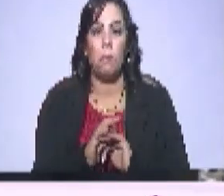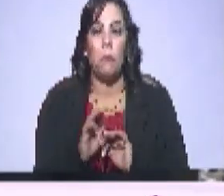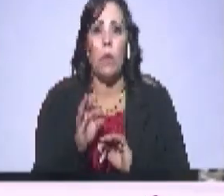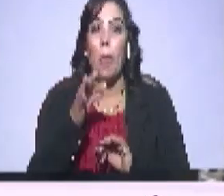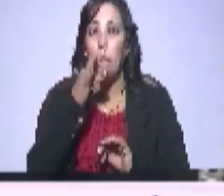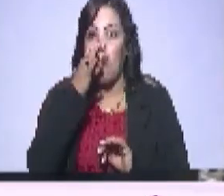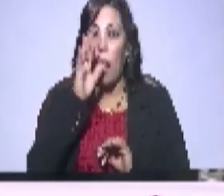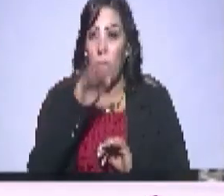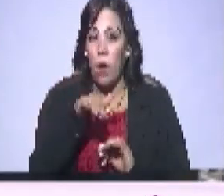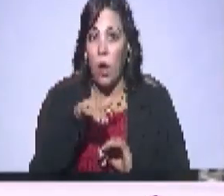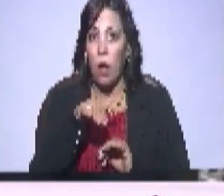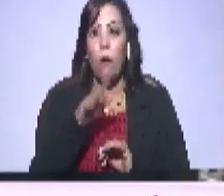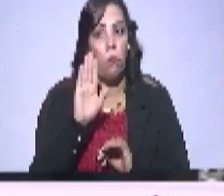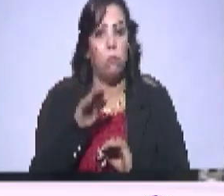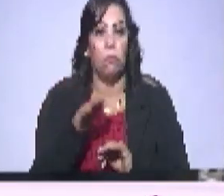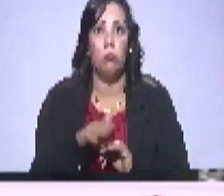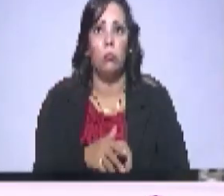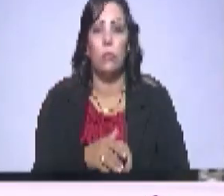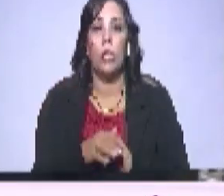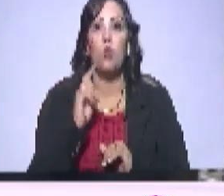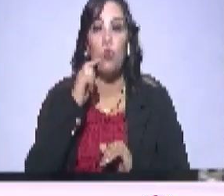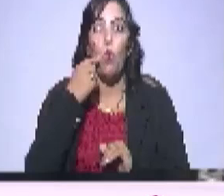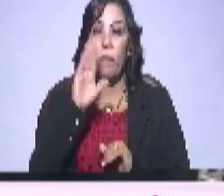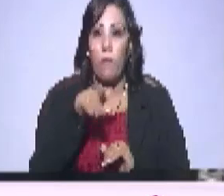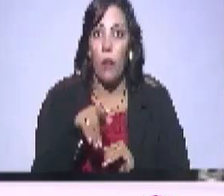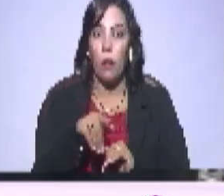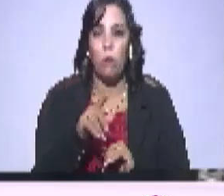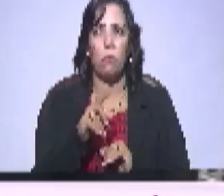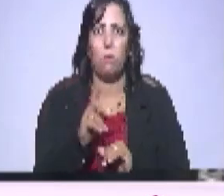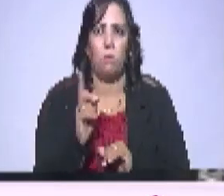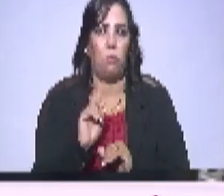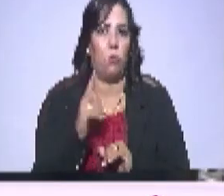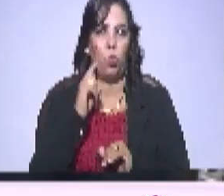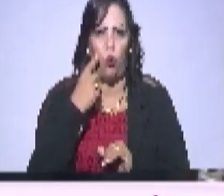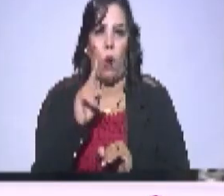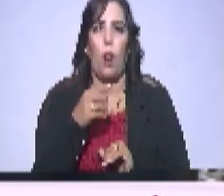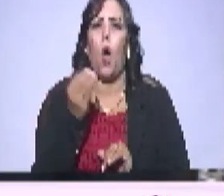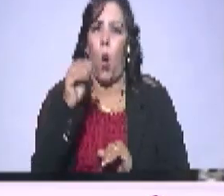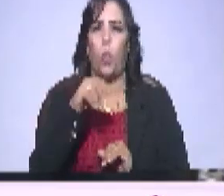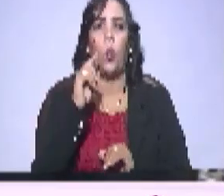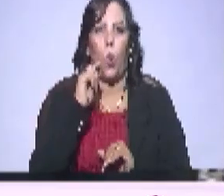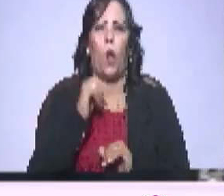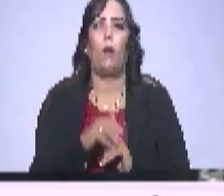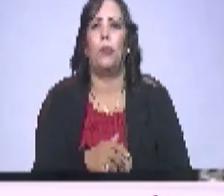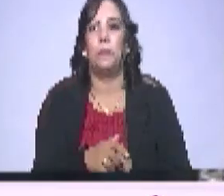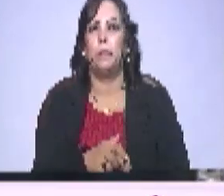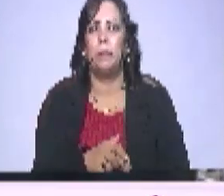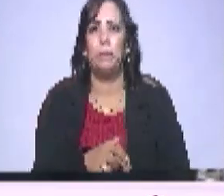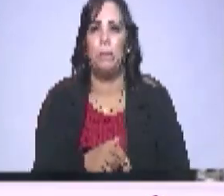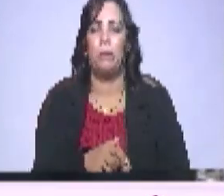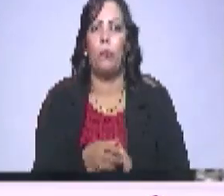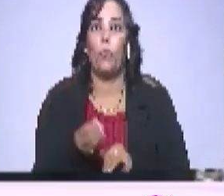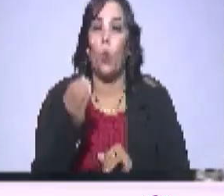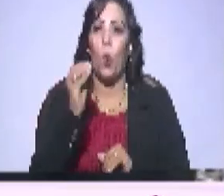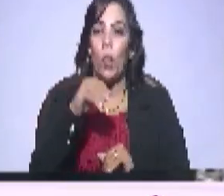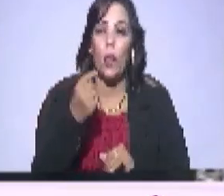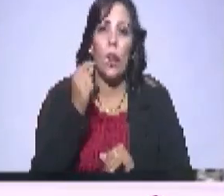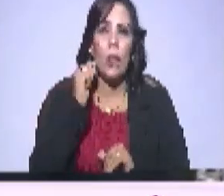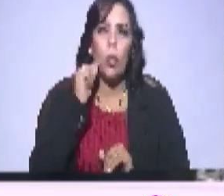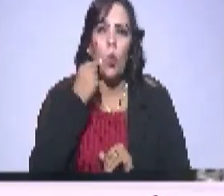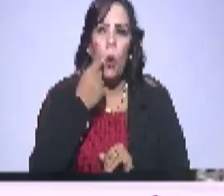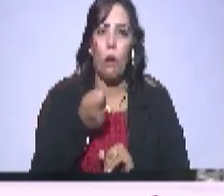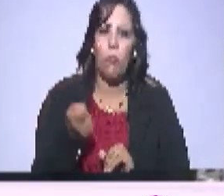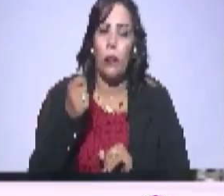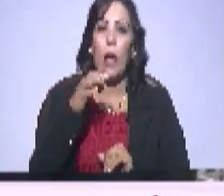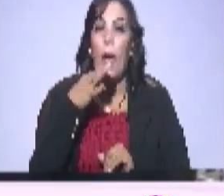وسنه ملح. أكيد طب. سنة سكر؟ لا بحط السكر. لا حطي سكر. تمام. حطي سنة سكر، يعني زي ما